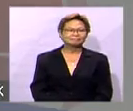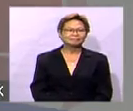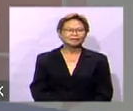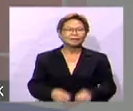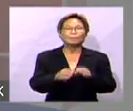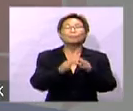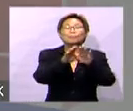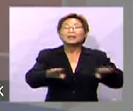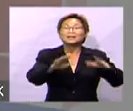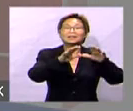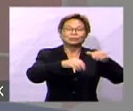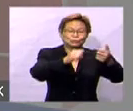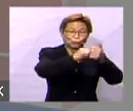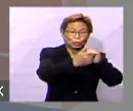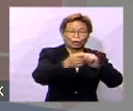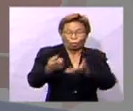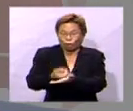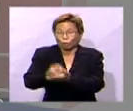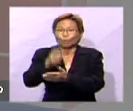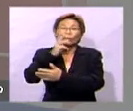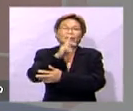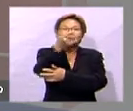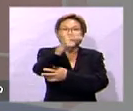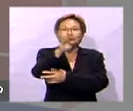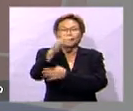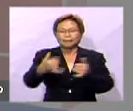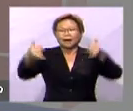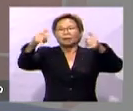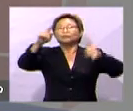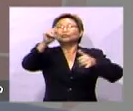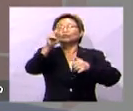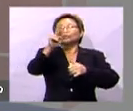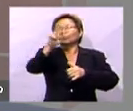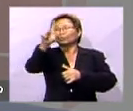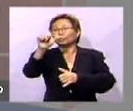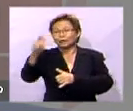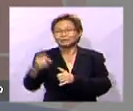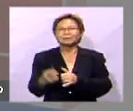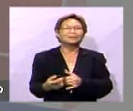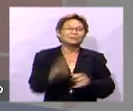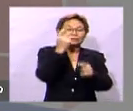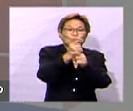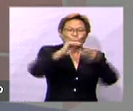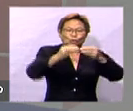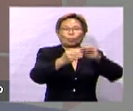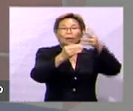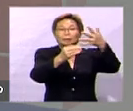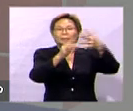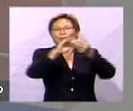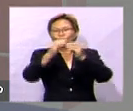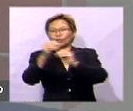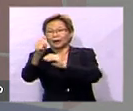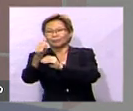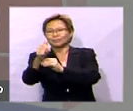Beralih ke perkembangan sukan. Hoki wanita TMB Piala Tun Abdul Razak Melaka menempah slot penentuan tempat kelima dan keenam